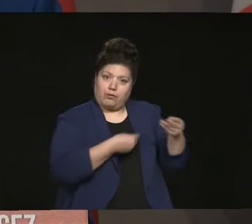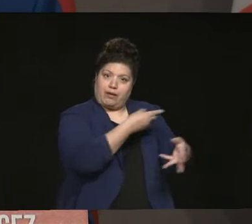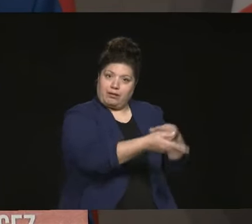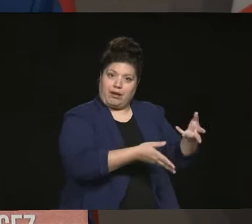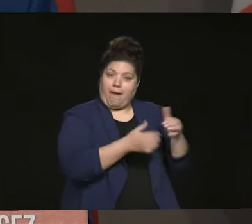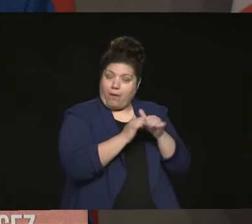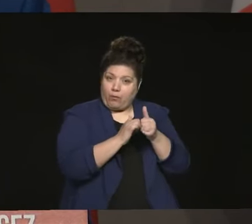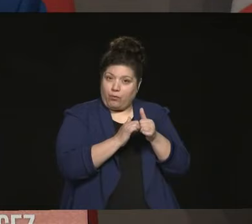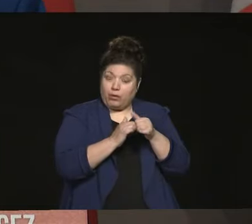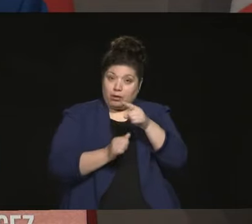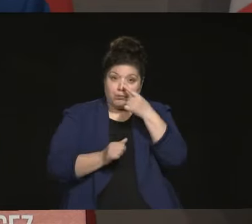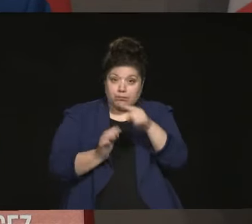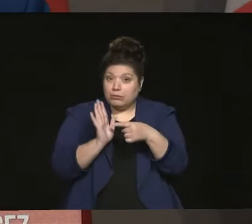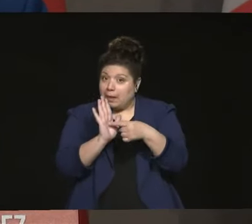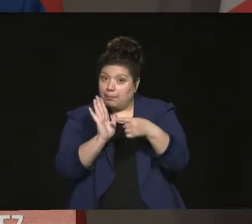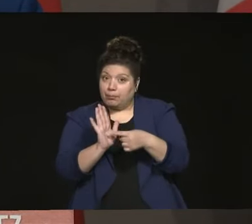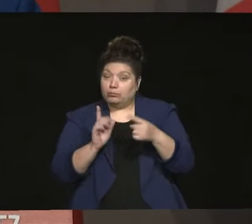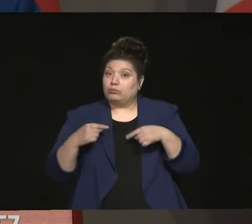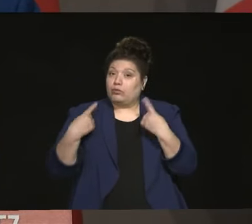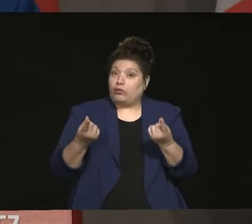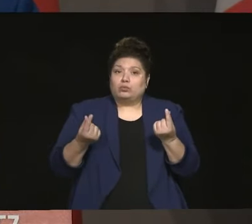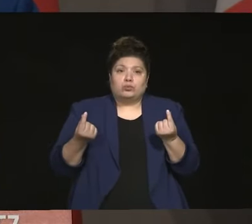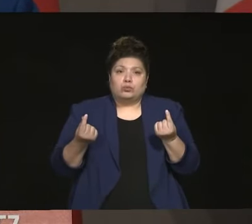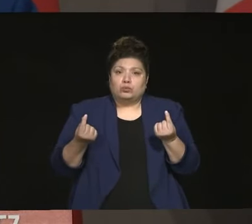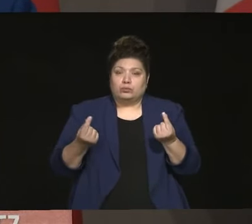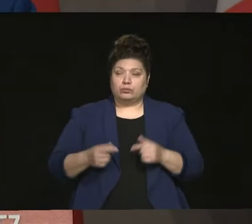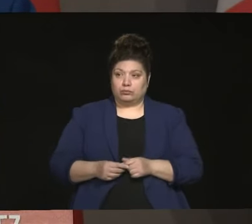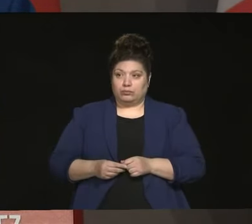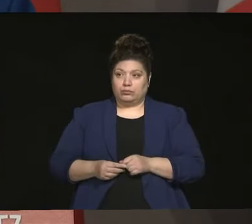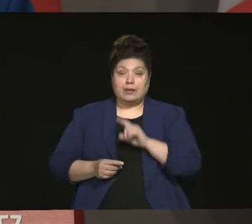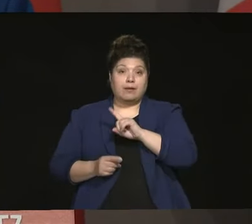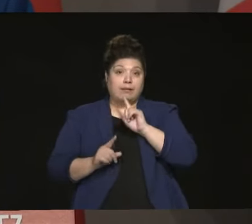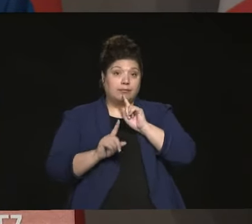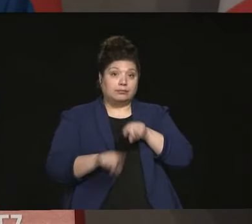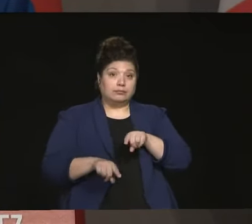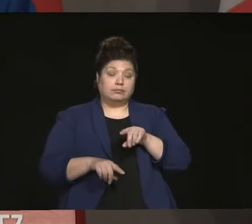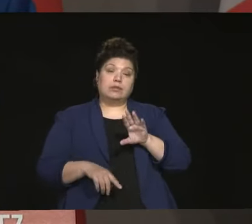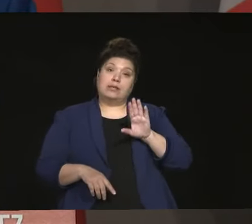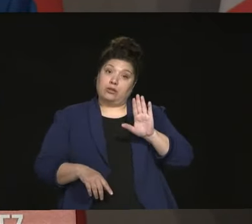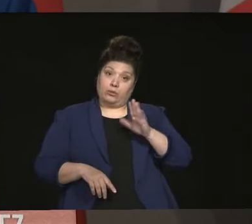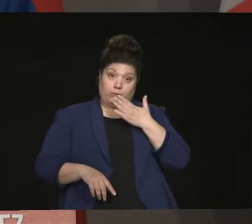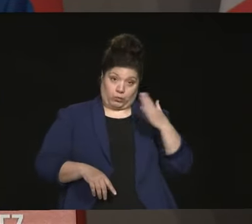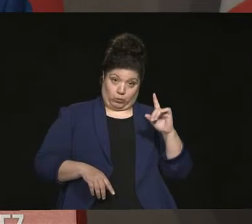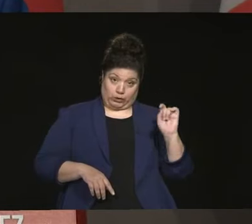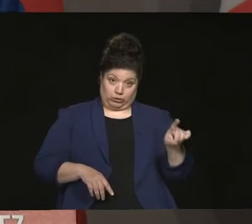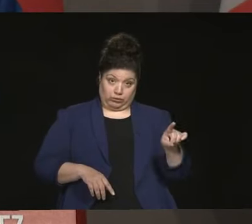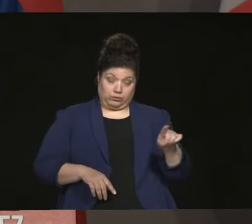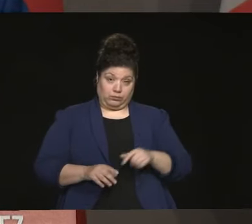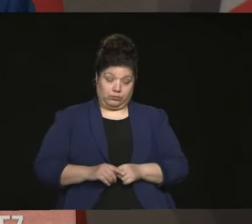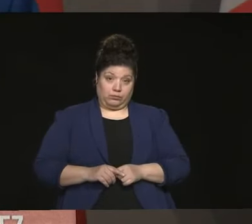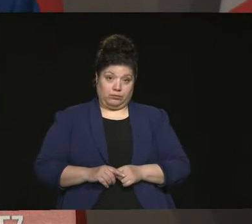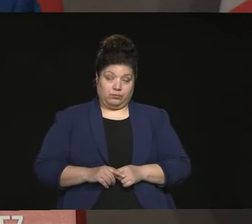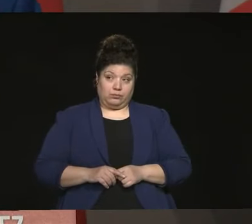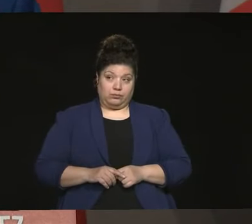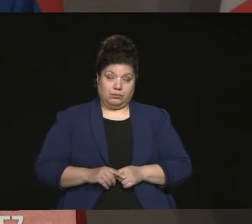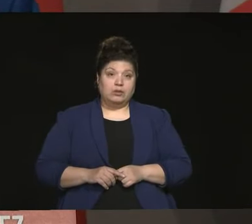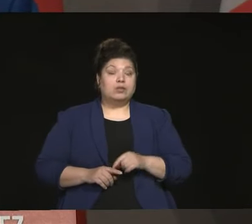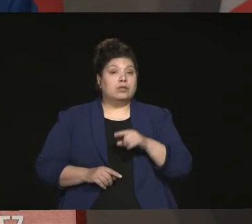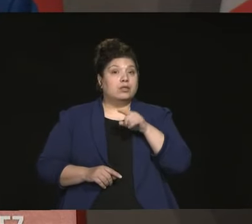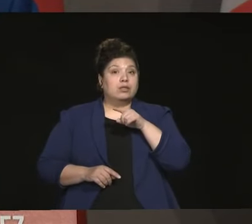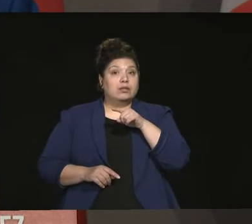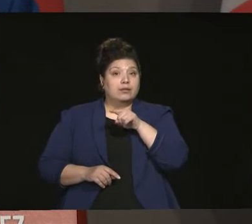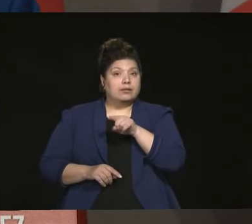done. Une excellente question. Alors, c'est à plusieurs Excellent niveaux question. que le travail se fait. Il y Work a is being autour de done at 30 many 000 levels. There's bénévoles